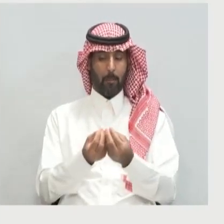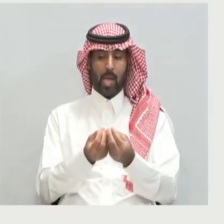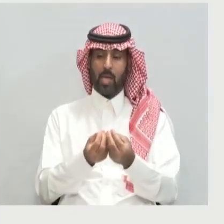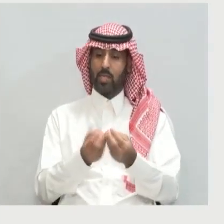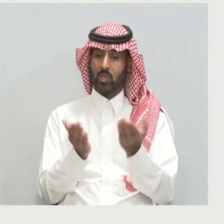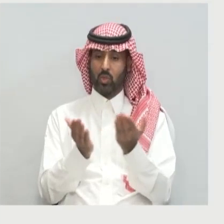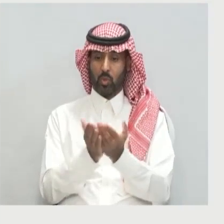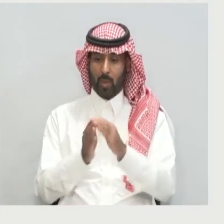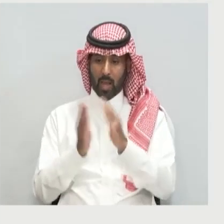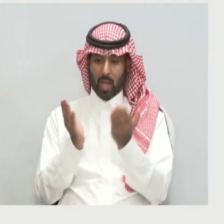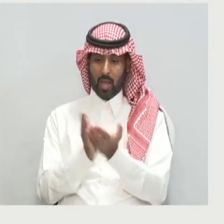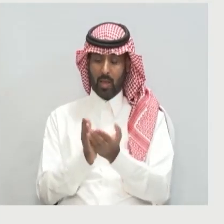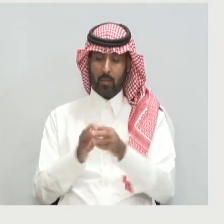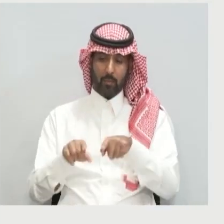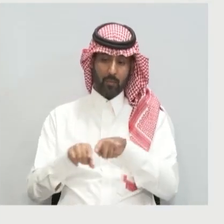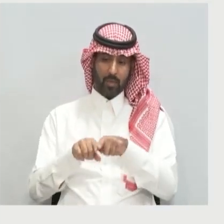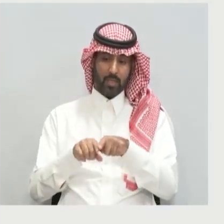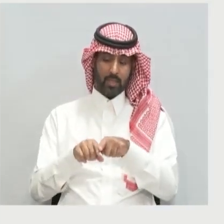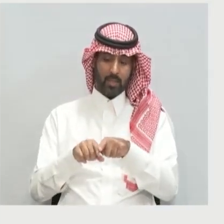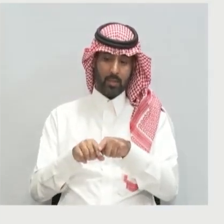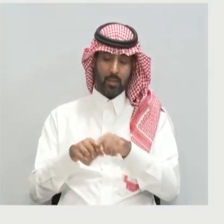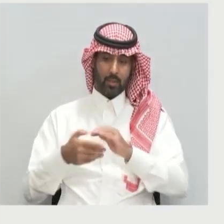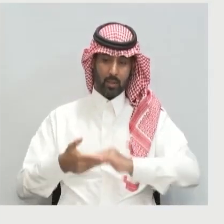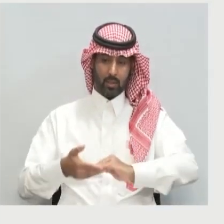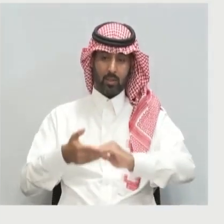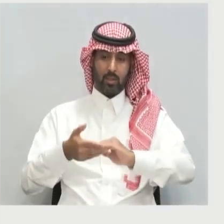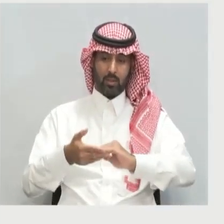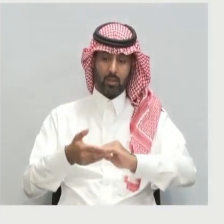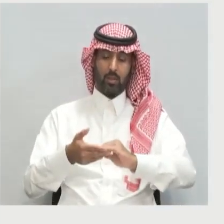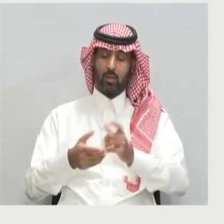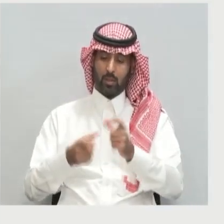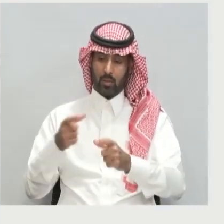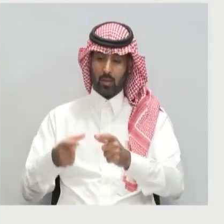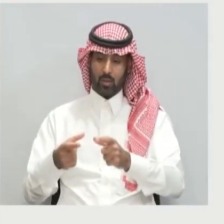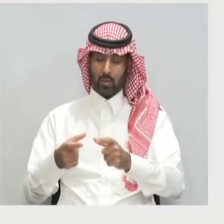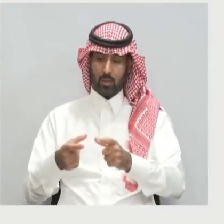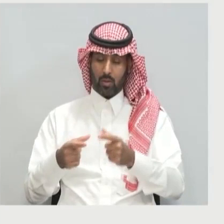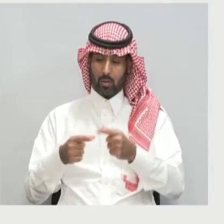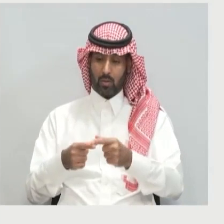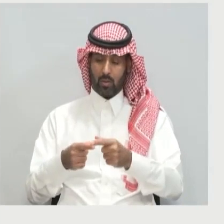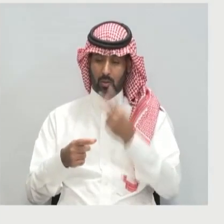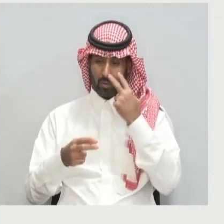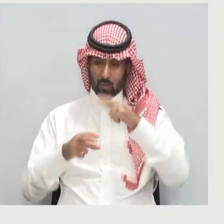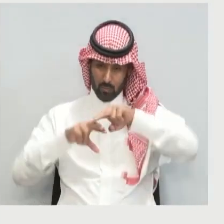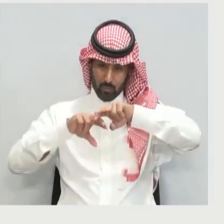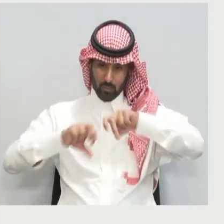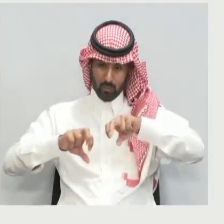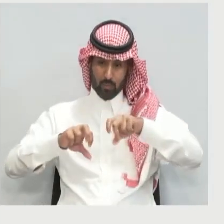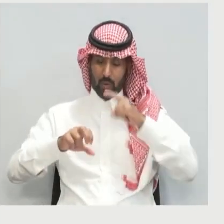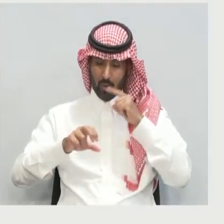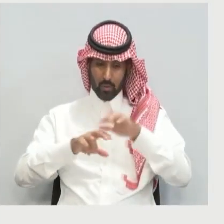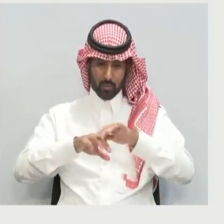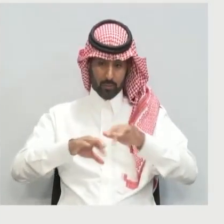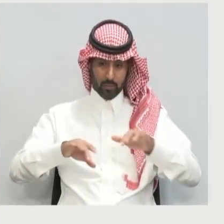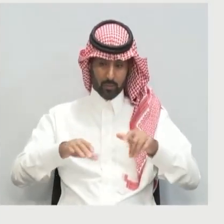الصف وتعاون مع افراد مجموعتك على البحث في الشبكه